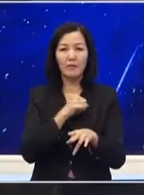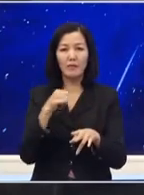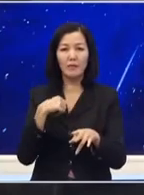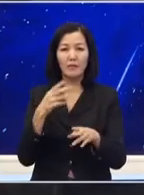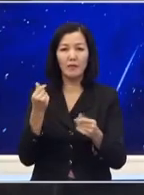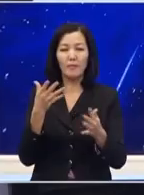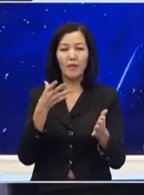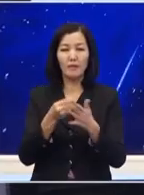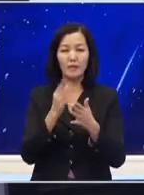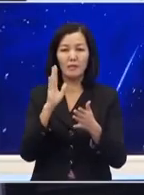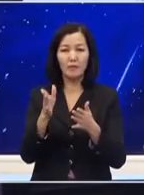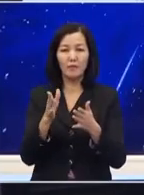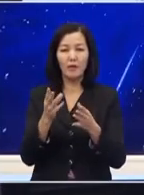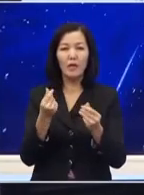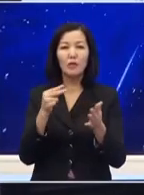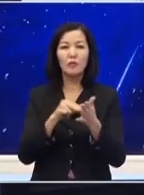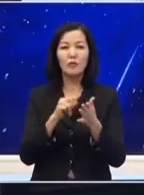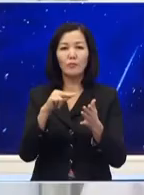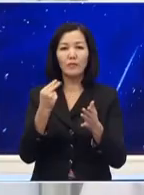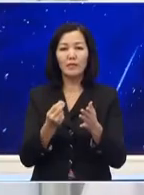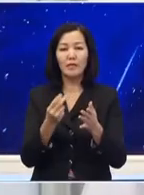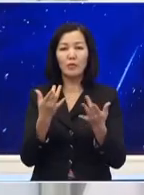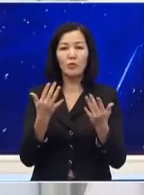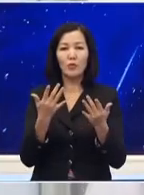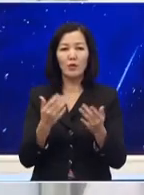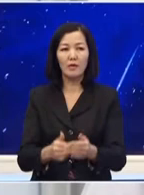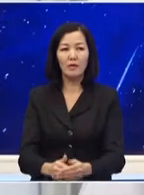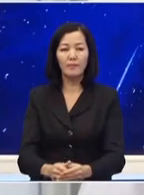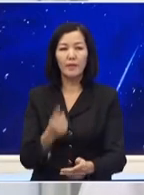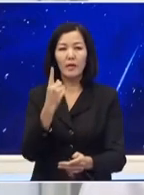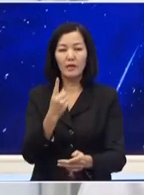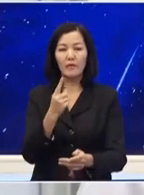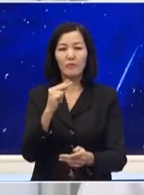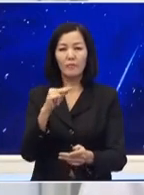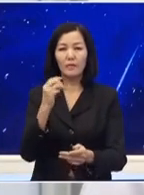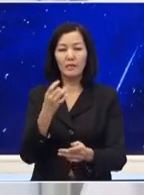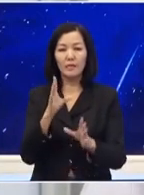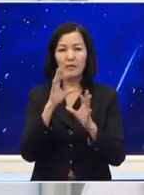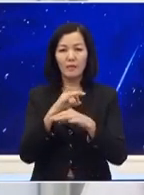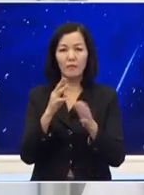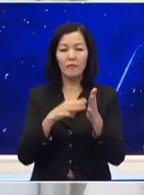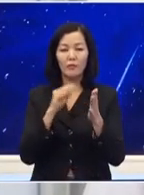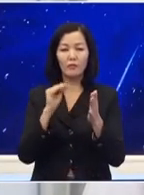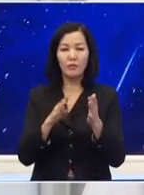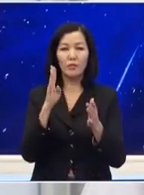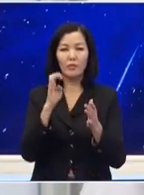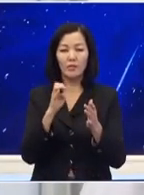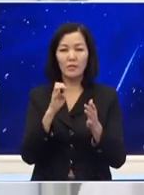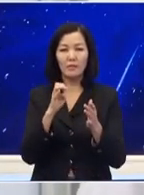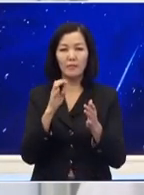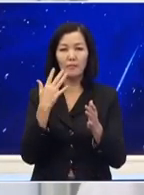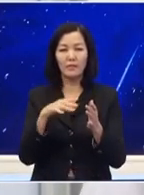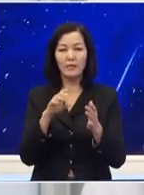платной основе. Какова же стоимость ПЦР-анализа? Стоимость одного ПЦР-исследования 8460 тенге